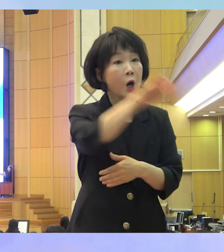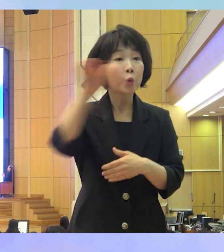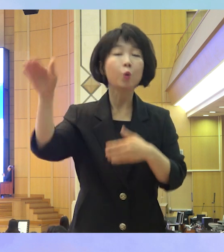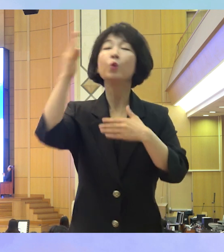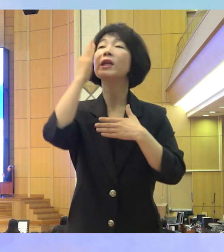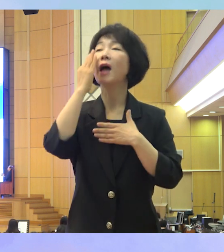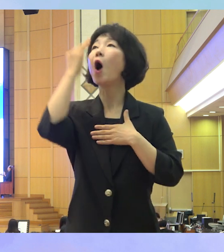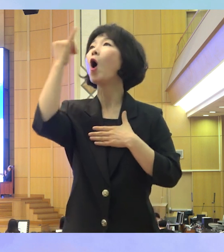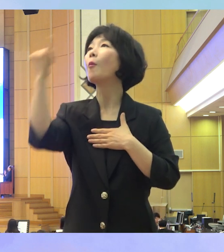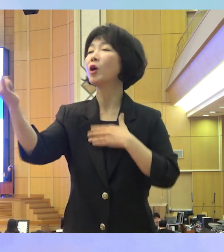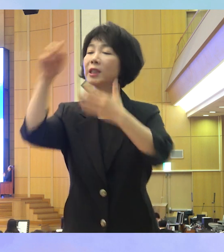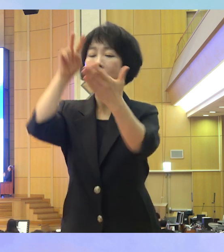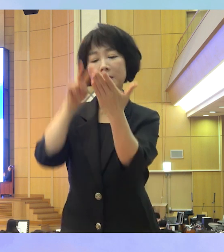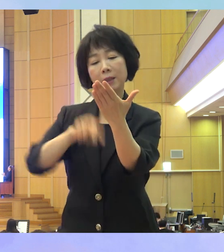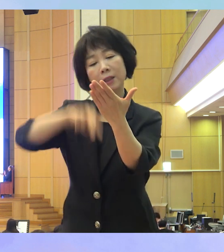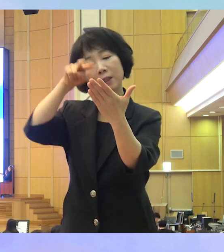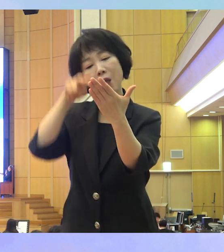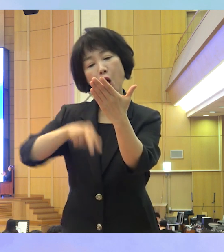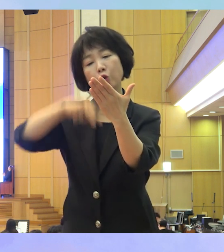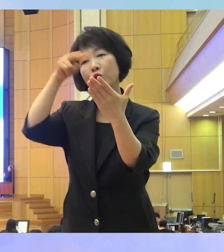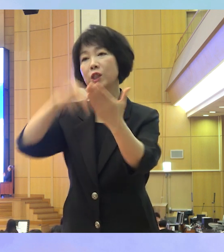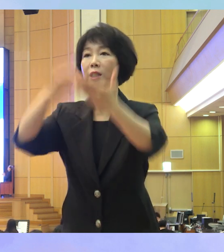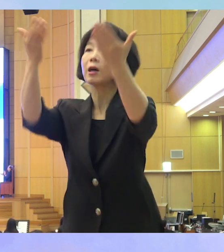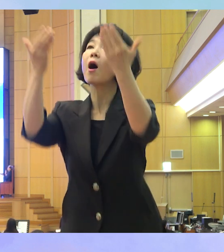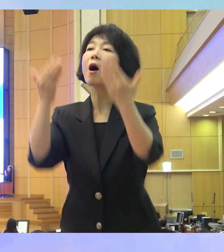귀하다 우리 어머님이